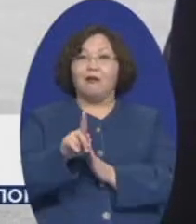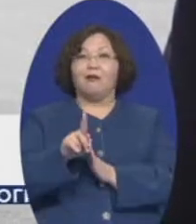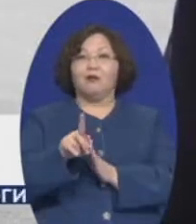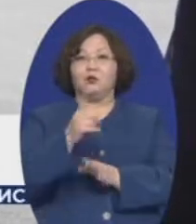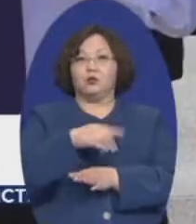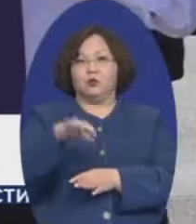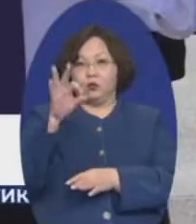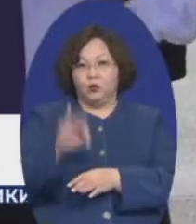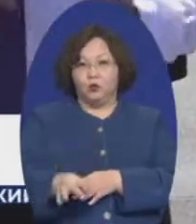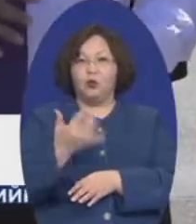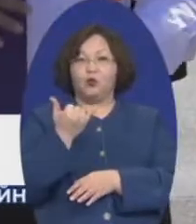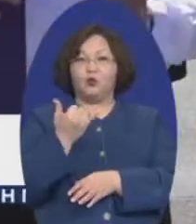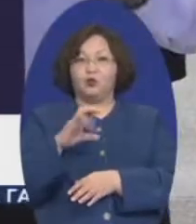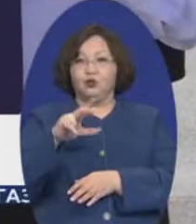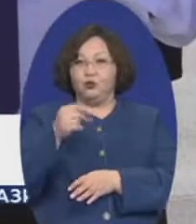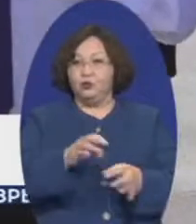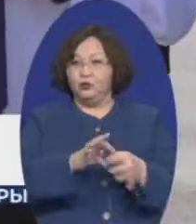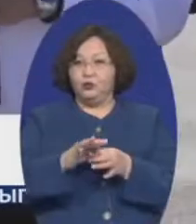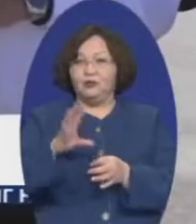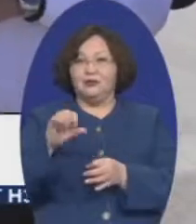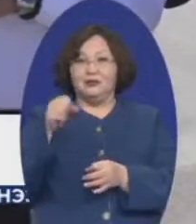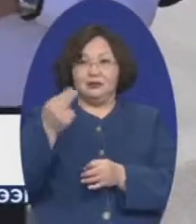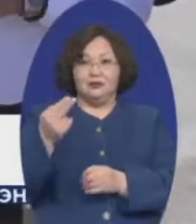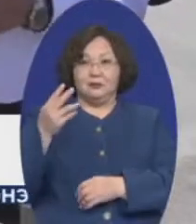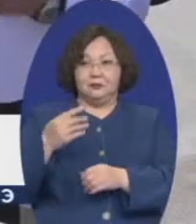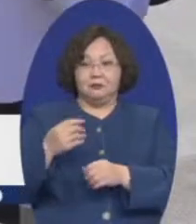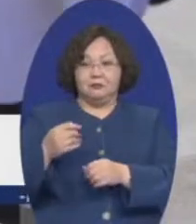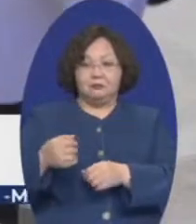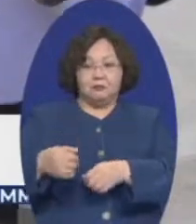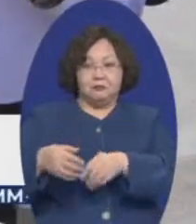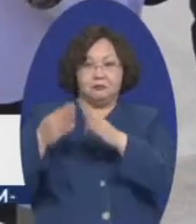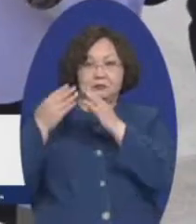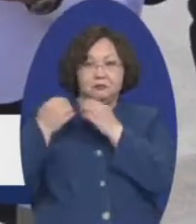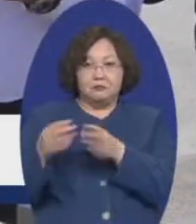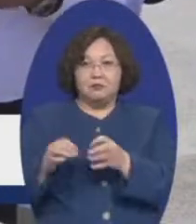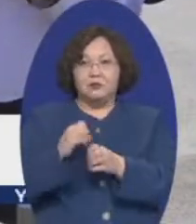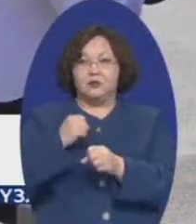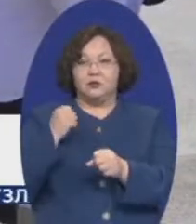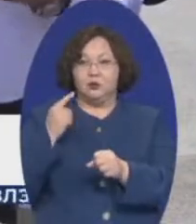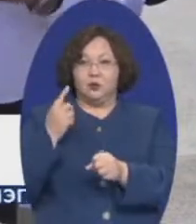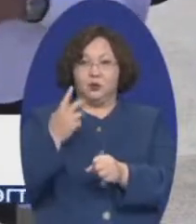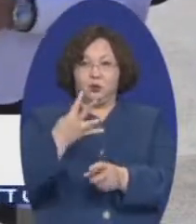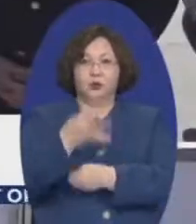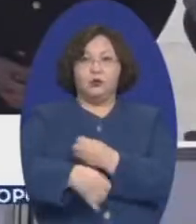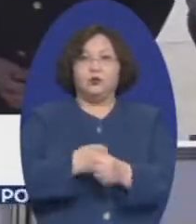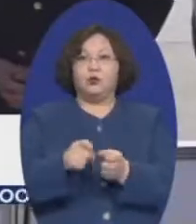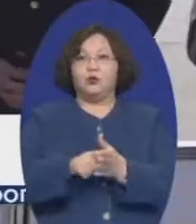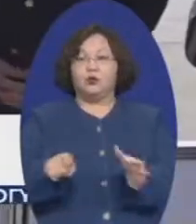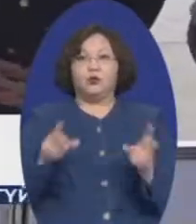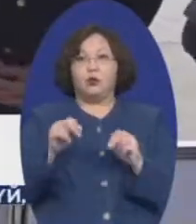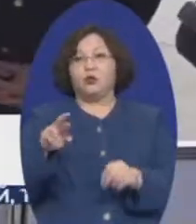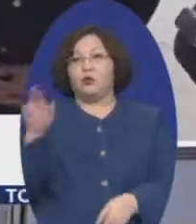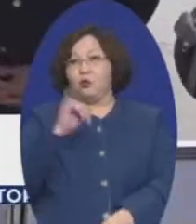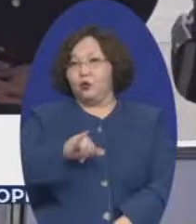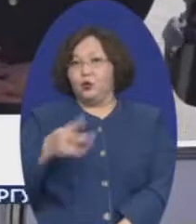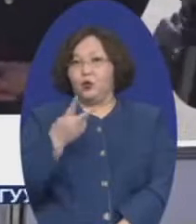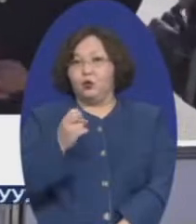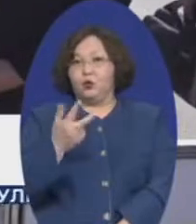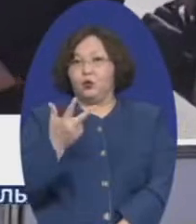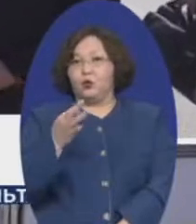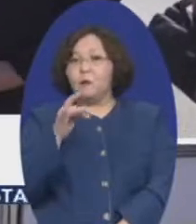данхуудаа 100% ус төрөгчөөр ажилладаг цахилгаан станцыг амжилттай туршиж дөрөвдөг жилдээ үйл ажиллагаагаа явуулж байна. Япон